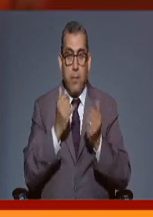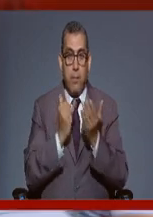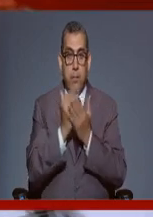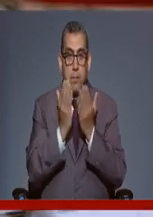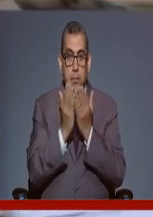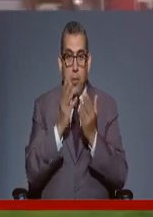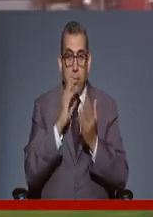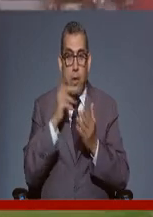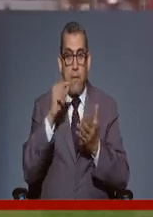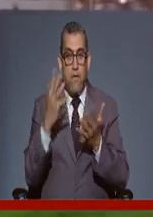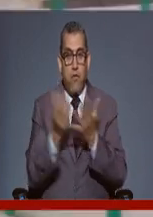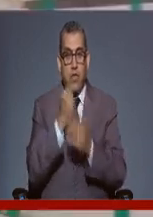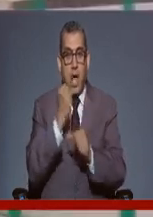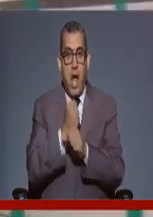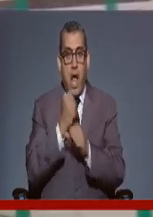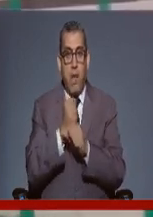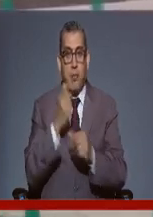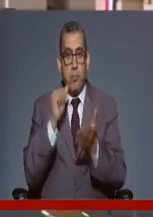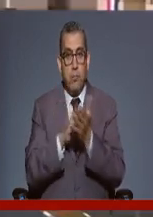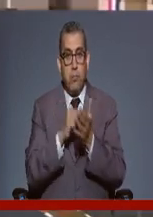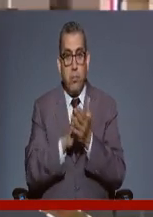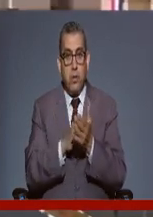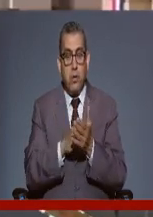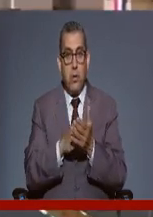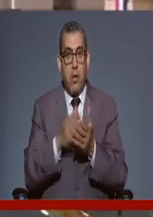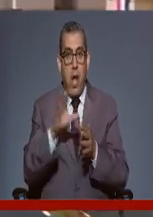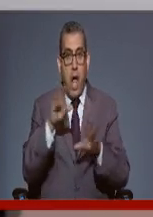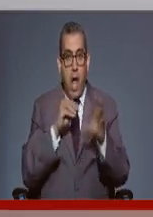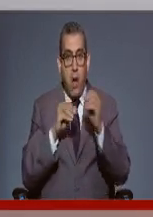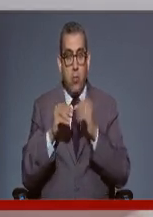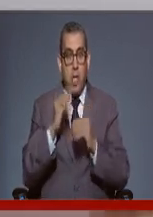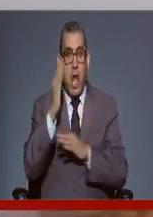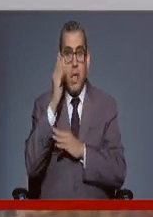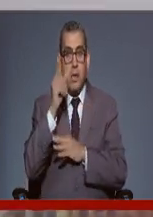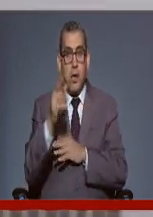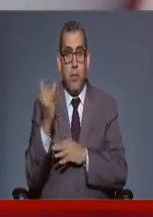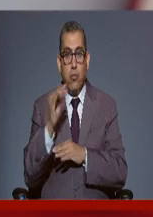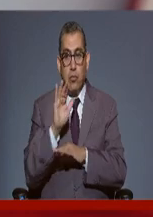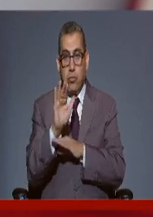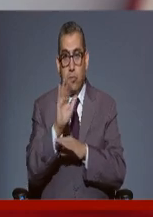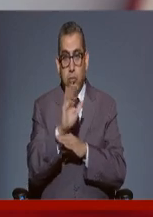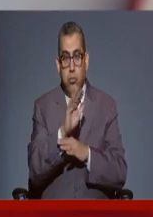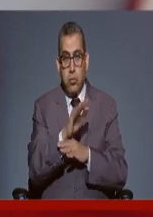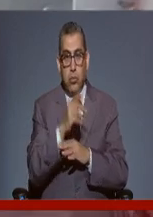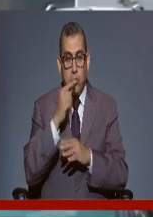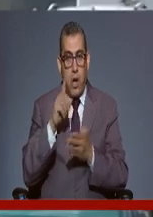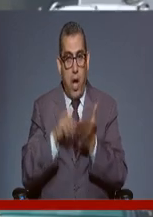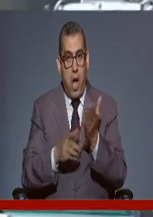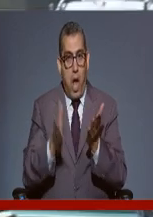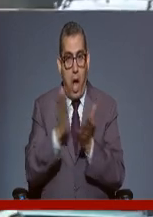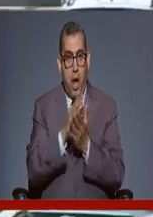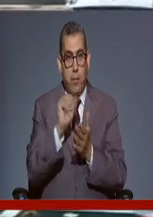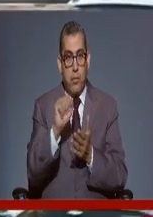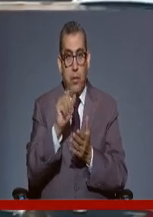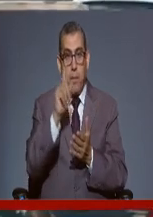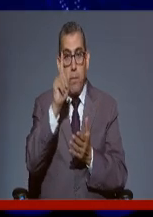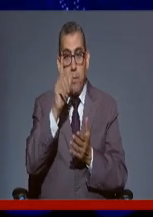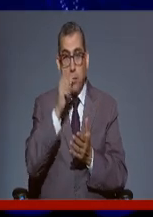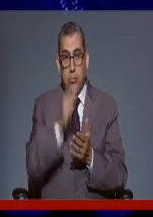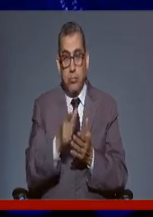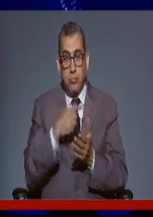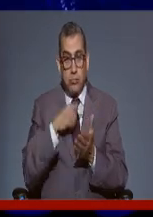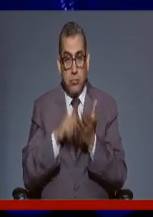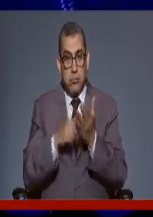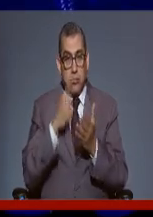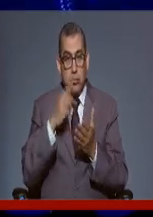هيحتاج فرصه عمل وسكن ودي احتياجات اساسيه توفيرها هو حق طبيعي ليه لكن الواقع ان